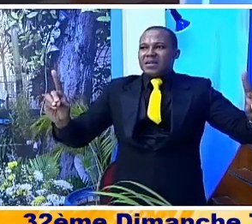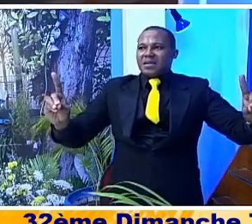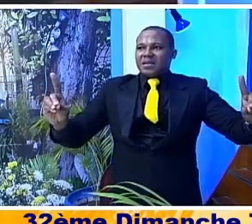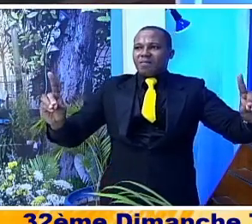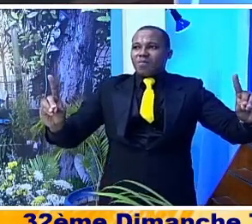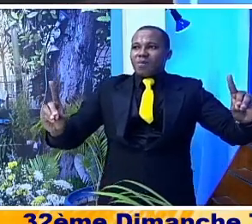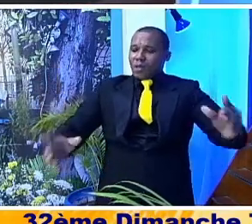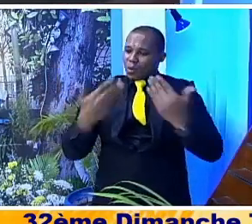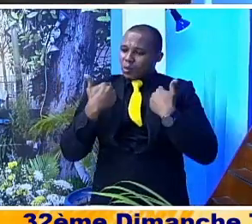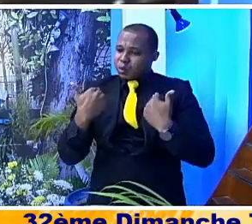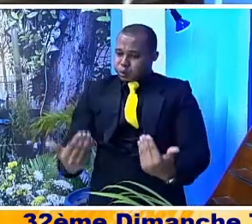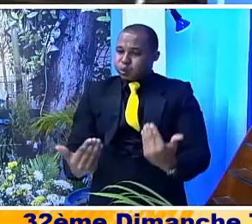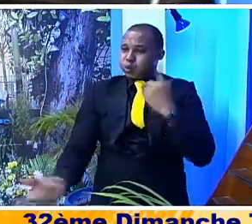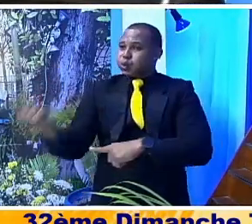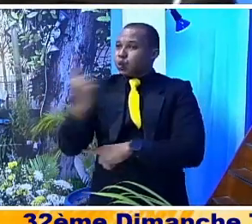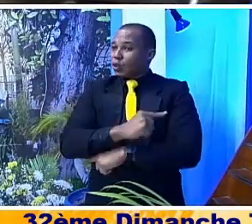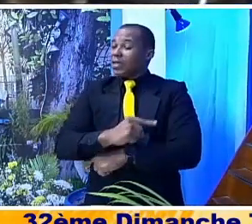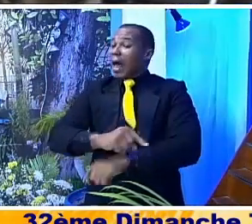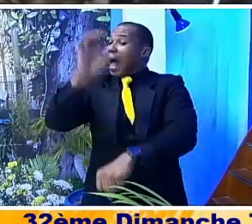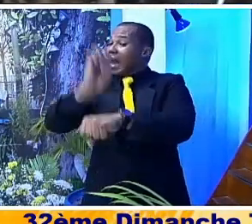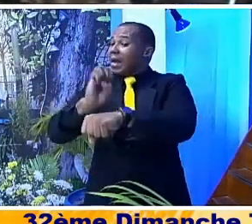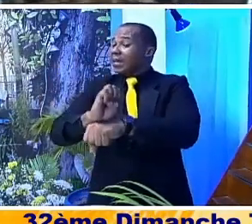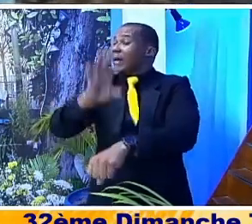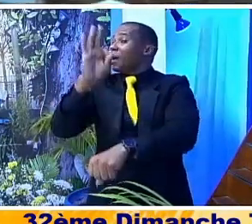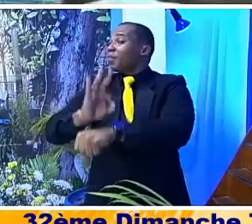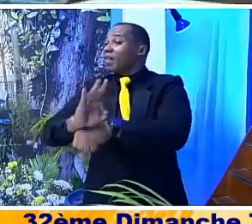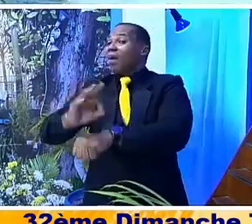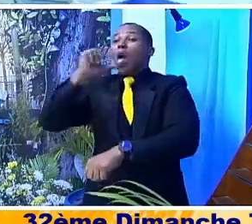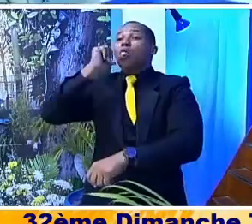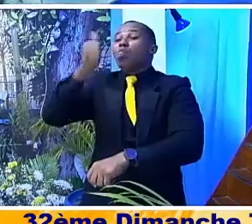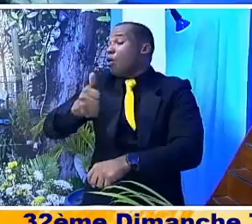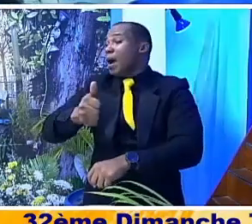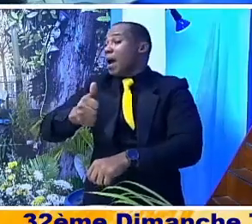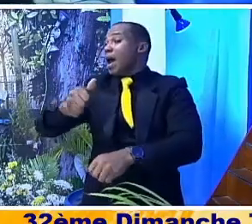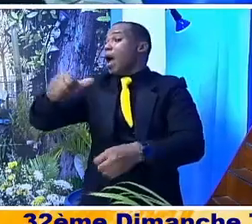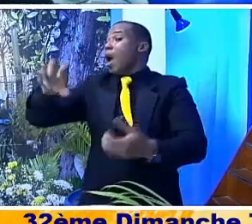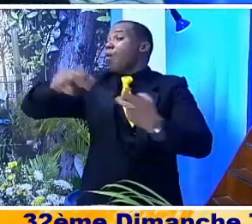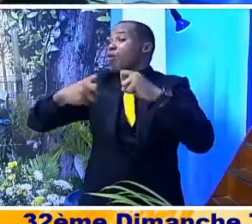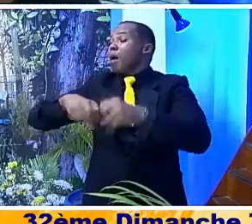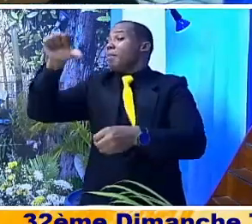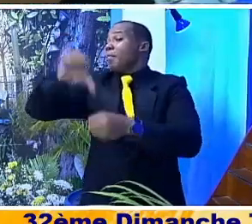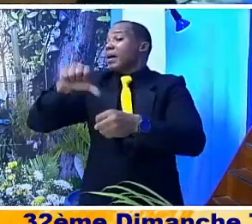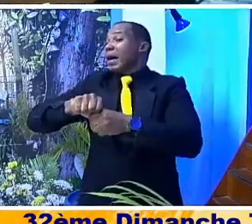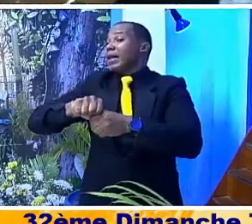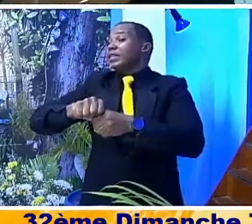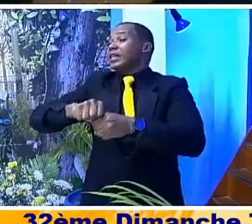Je dis alors, mon église a fonctionné. Demain, il n'y a pas qu'à fonctionner. Qu'on ne va pas jouer avec gaz. Qu'on ne va pas jouer avec gaz.